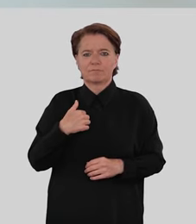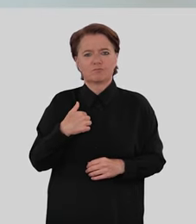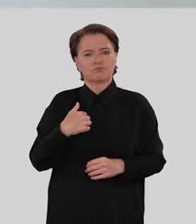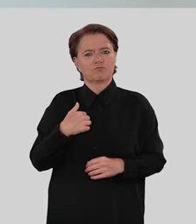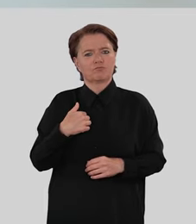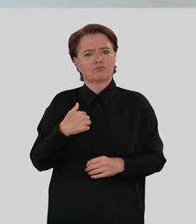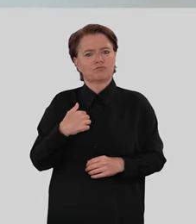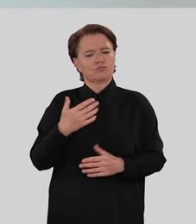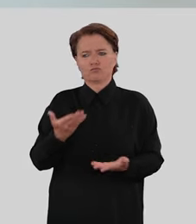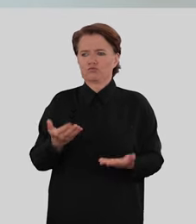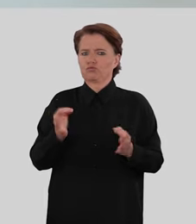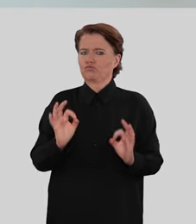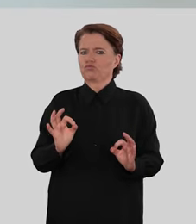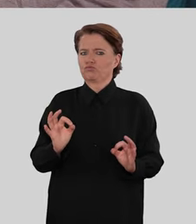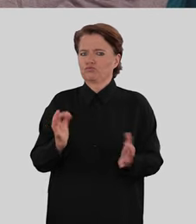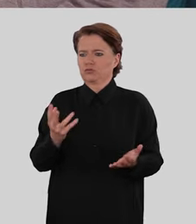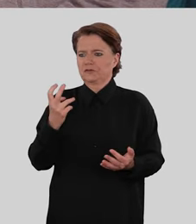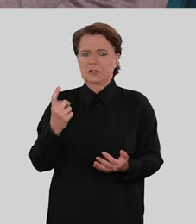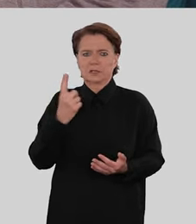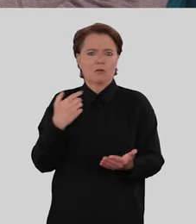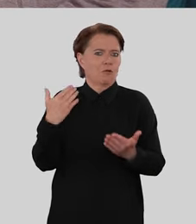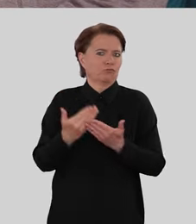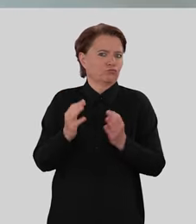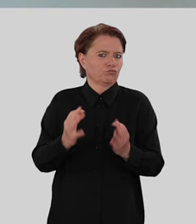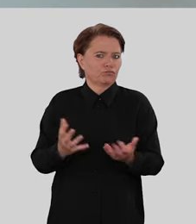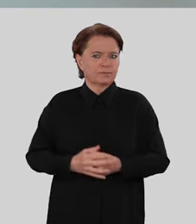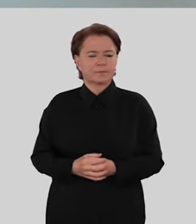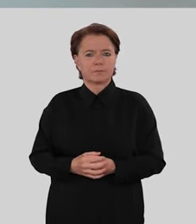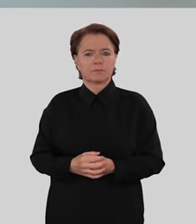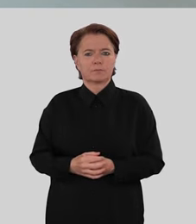Ganz gut, ganz gut. 20 Jahre, was für was?